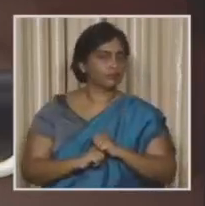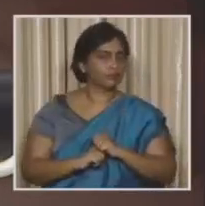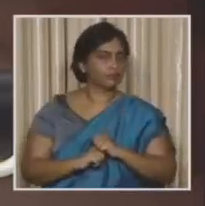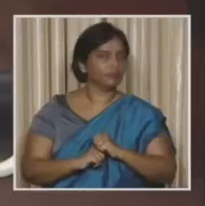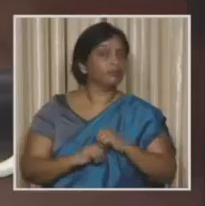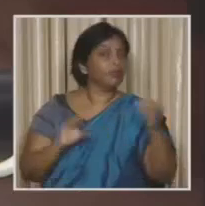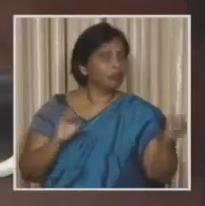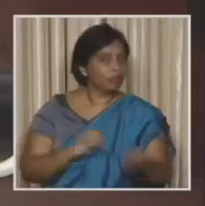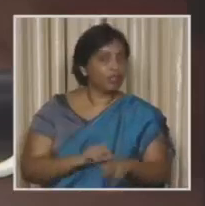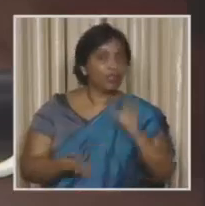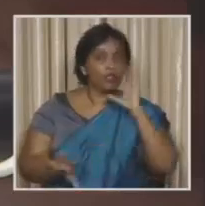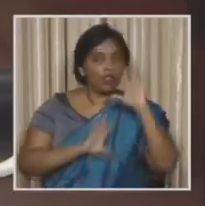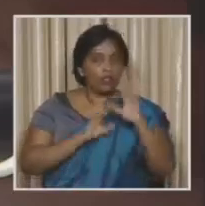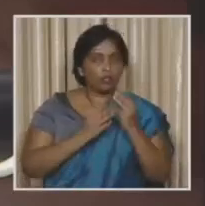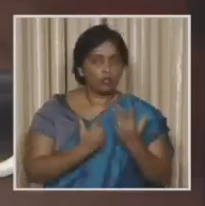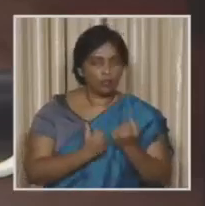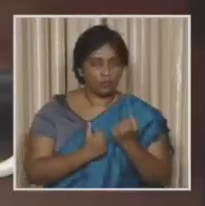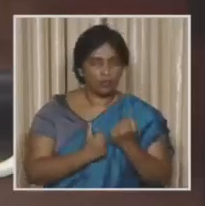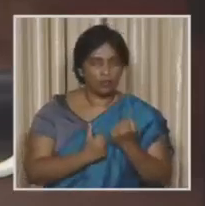දානවා. එතකොට තොරතුරක් එනවා.